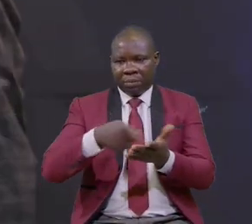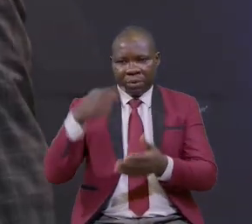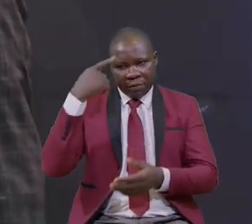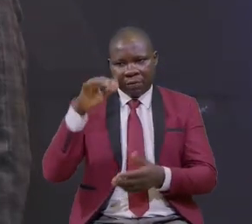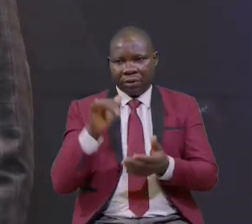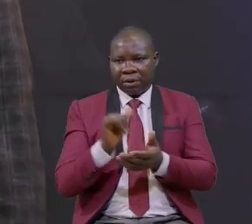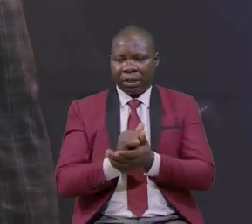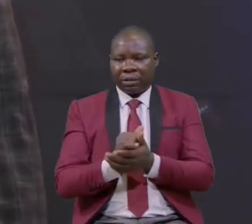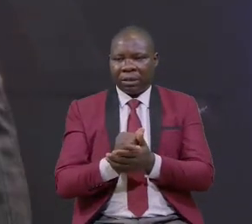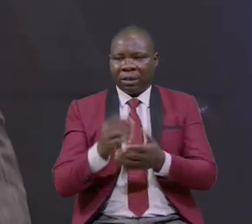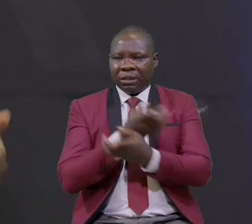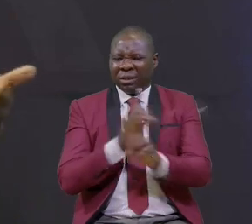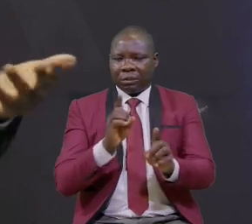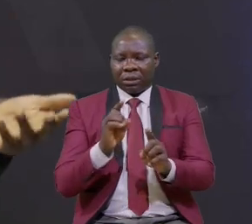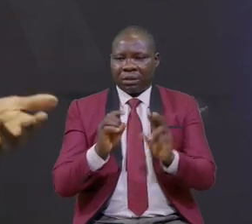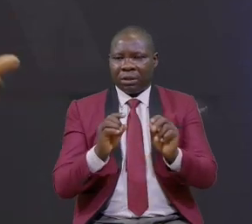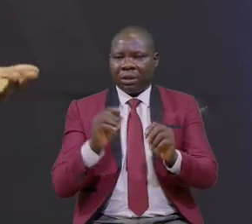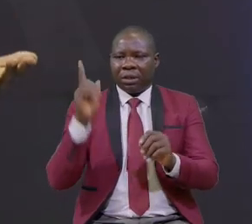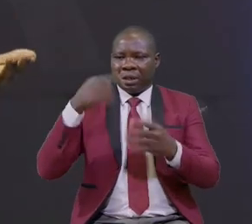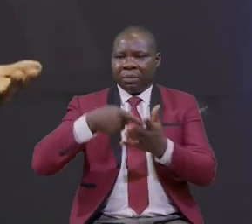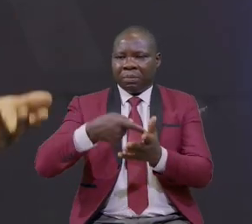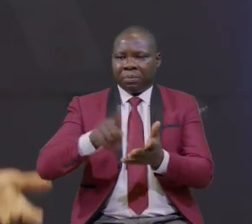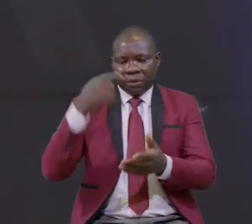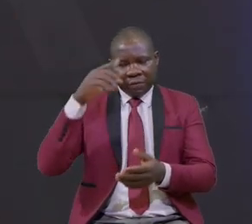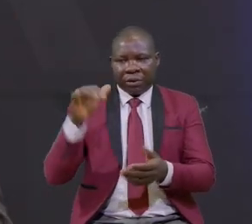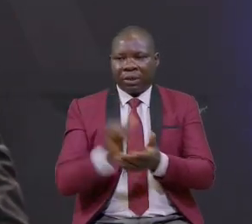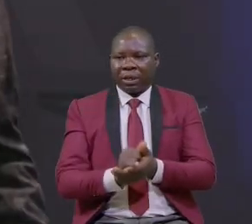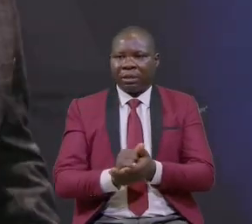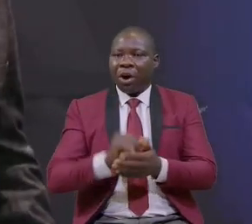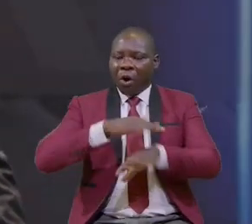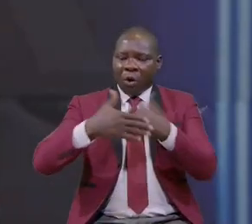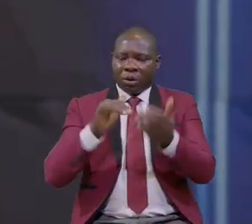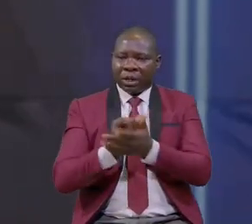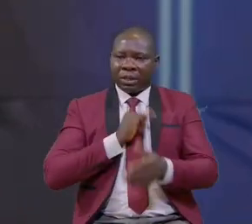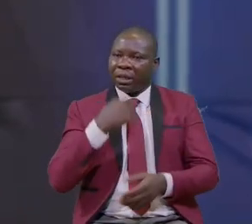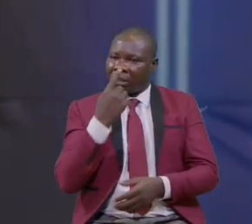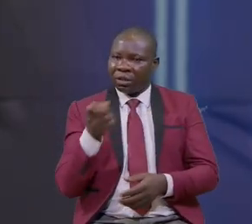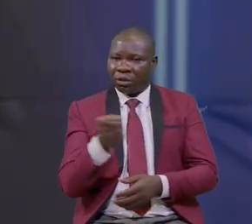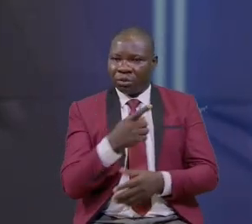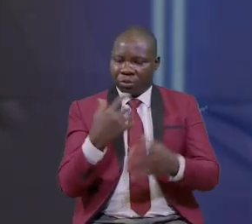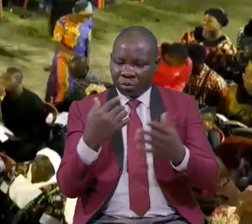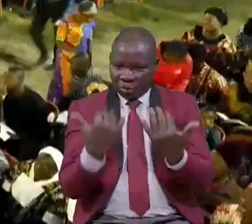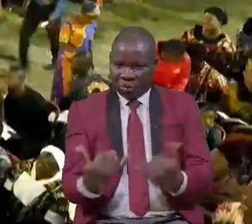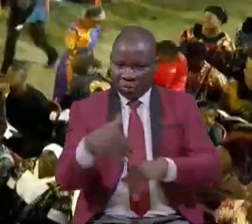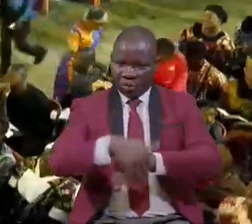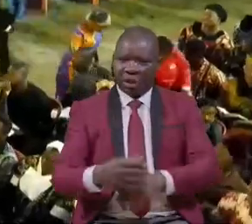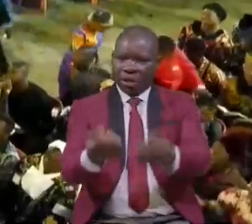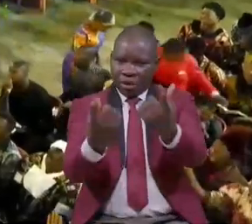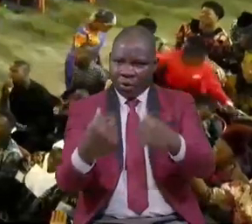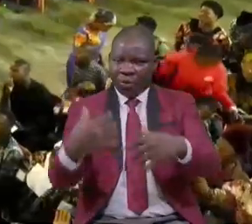il a payé pour ça. Et tout ce que je vous dis ce soir, vient seulement prendre pour